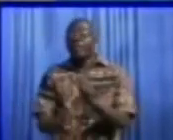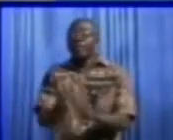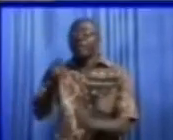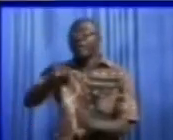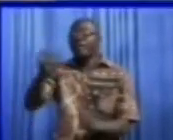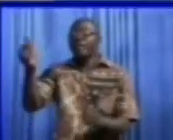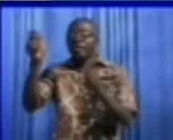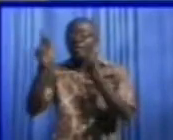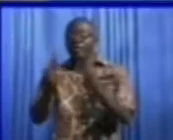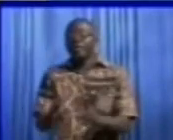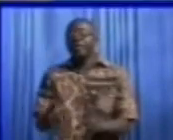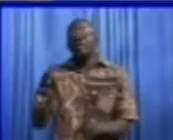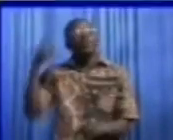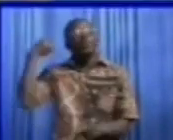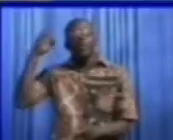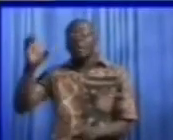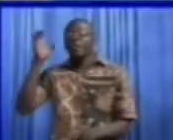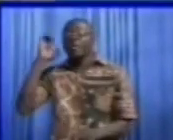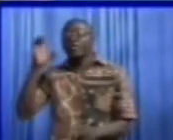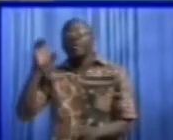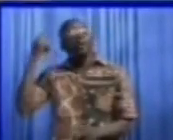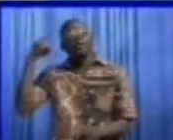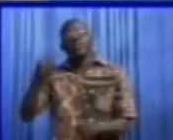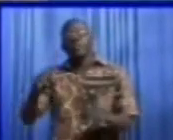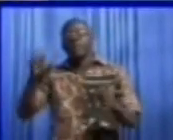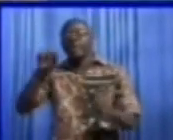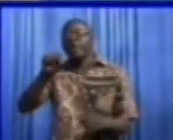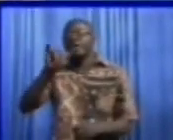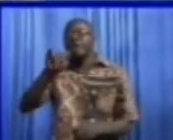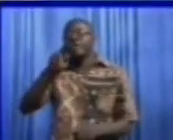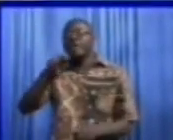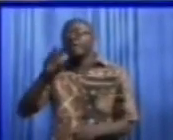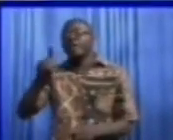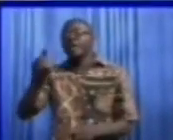du 6e congrès de la Confédération syndicale. Les